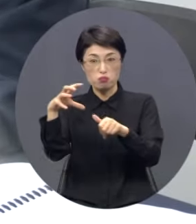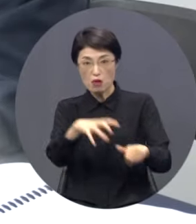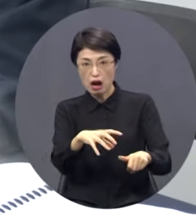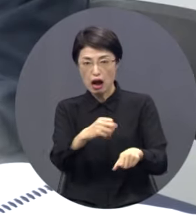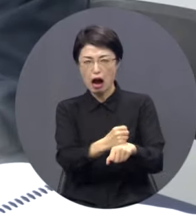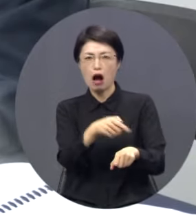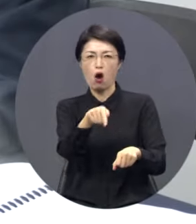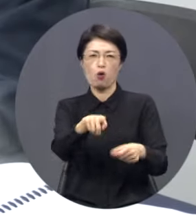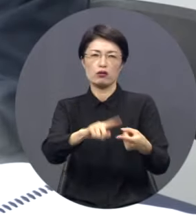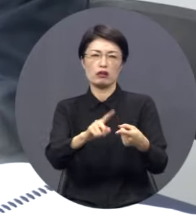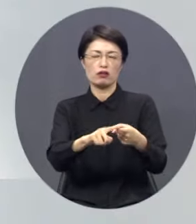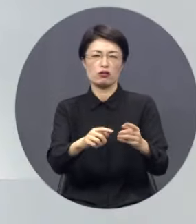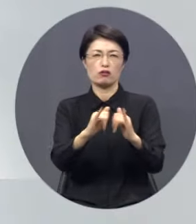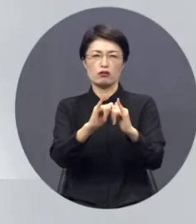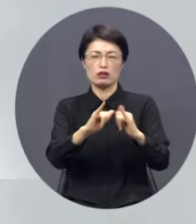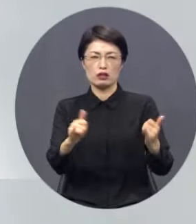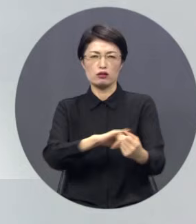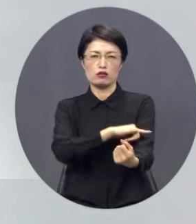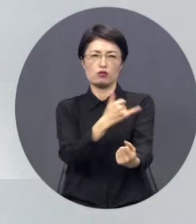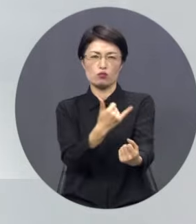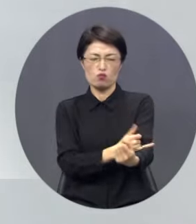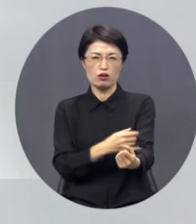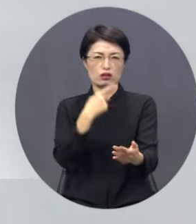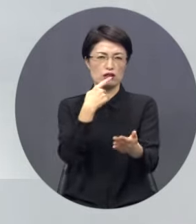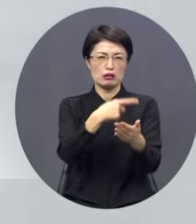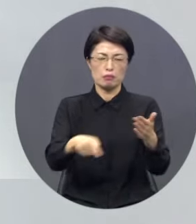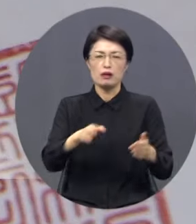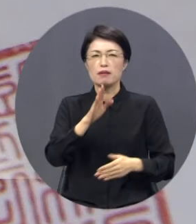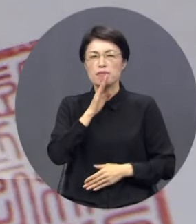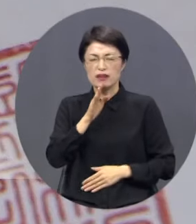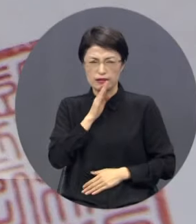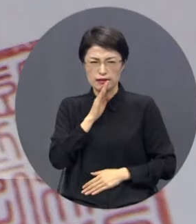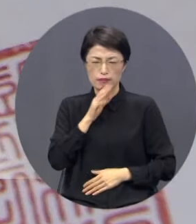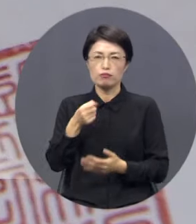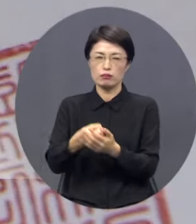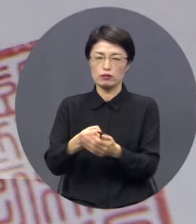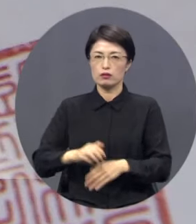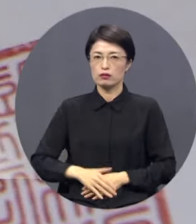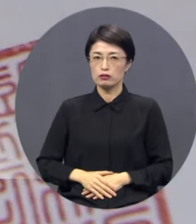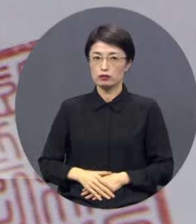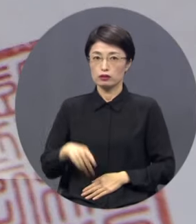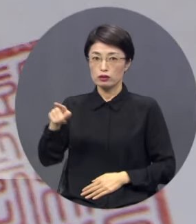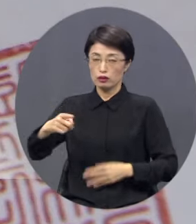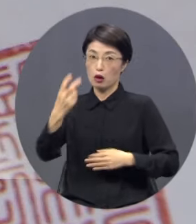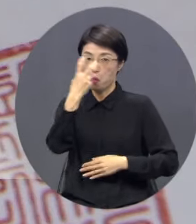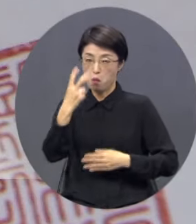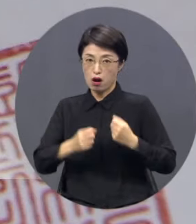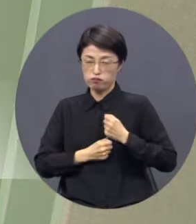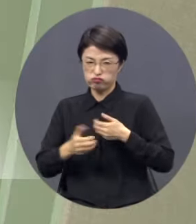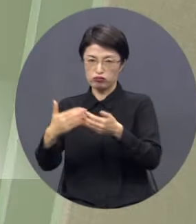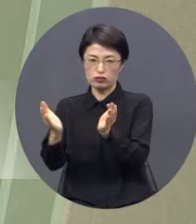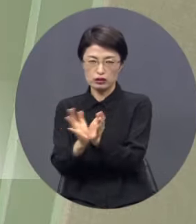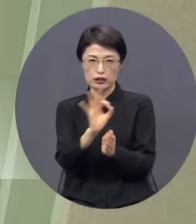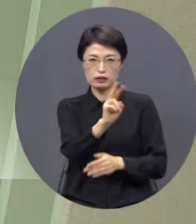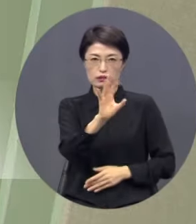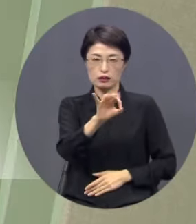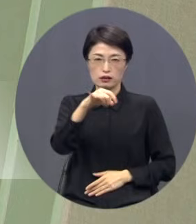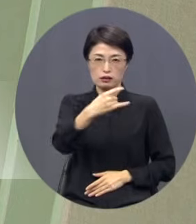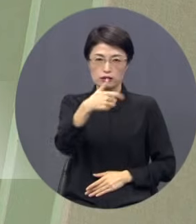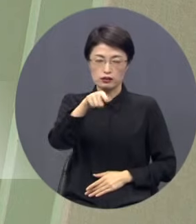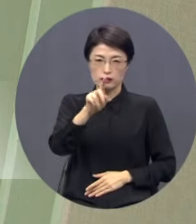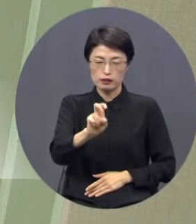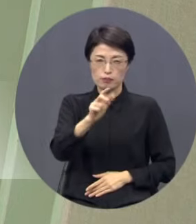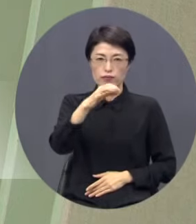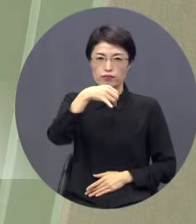중대한 인권 침해라는 진실 규명 결정을 내렸습니다. 제주 보안부대는 당시 양이남, 김치병, 고